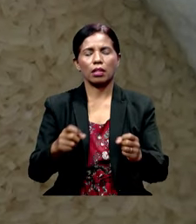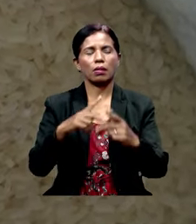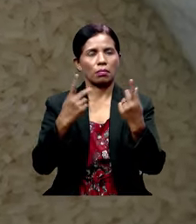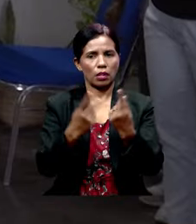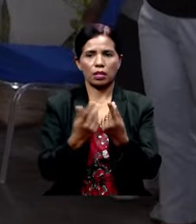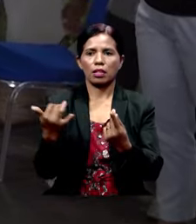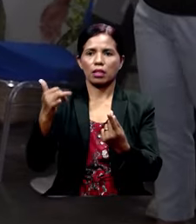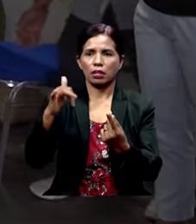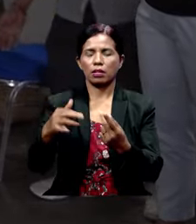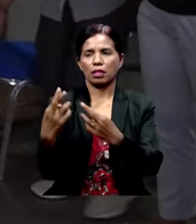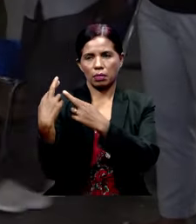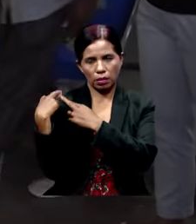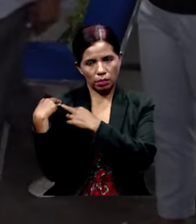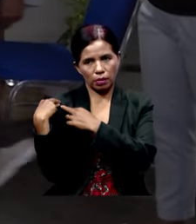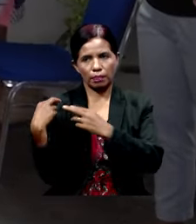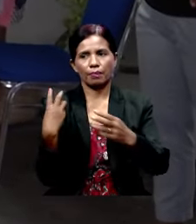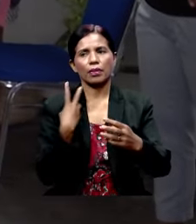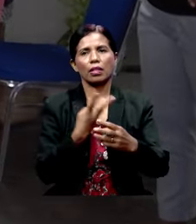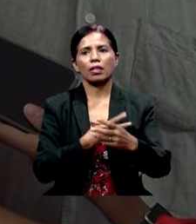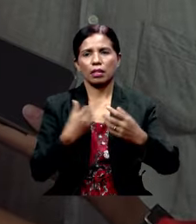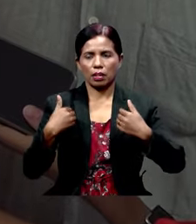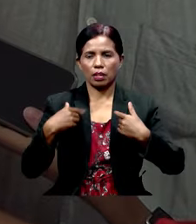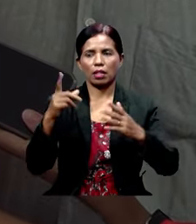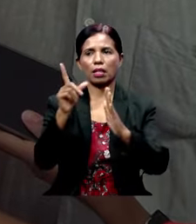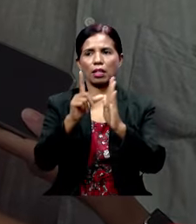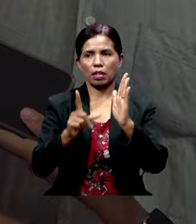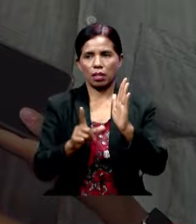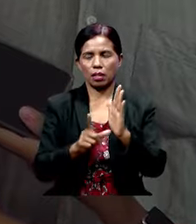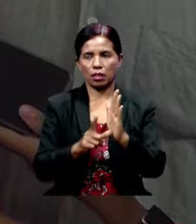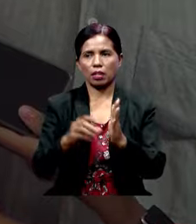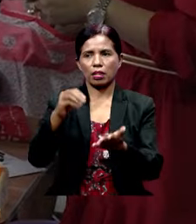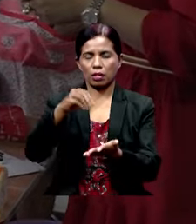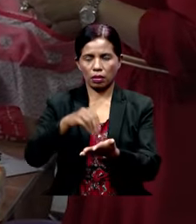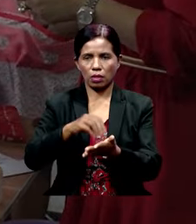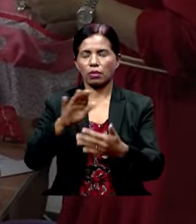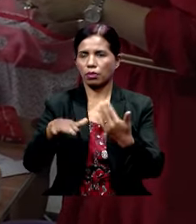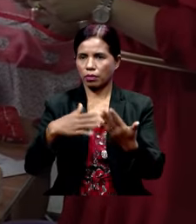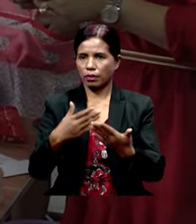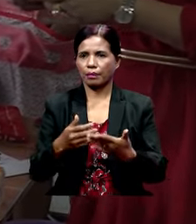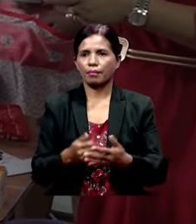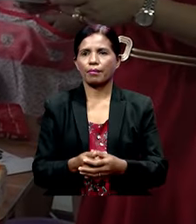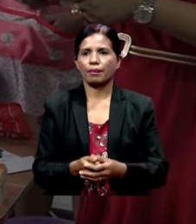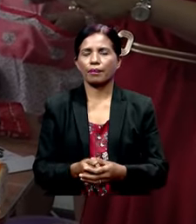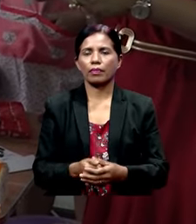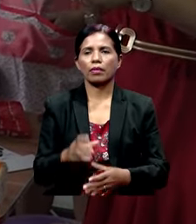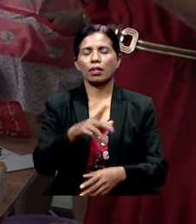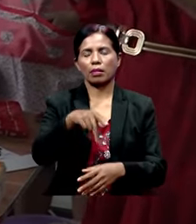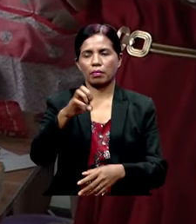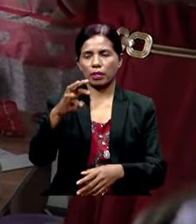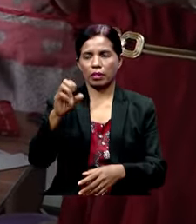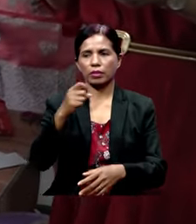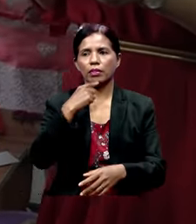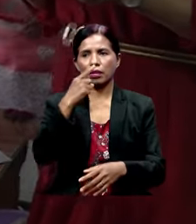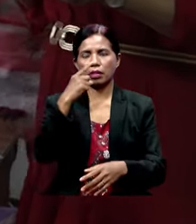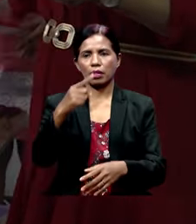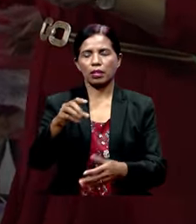mak responsabdadi ita iha lei para bele hatur wat sirne Além da empresa Parisos no Creative Furac,